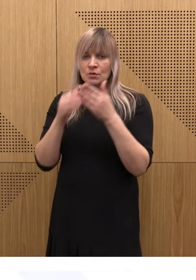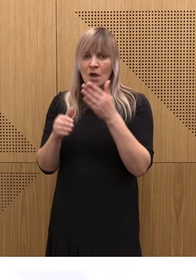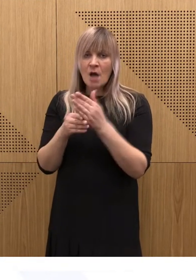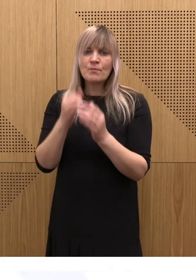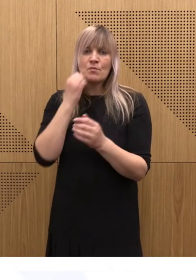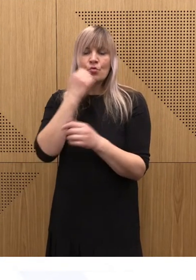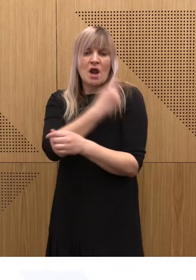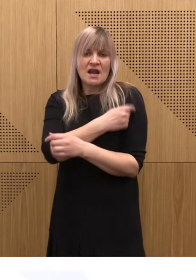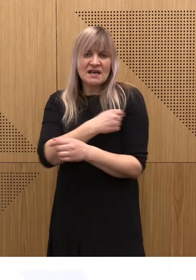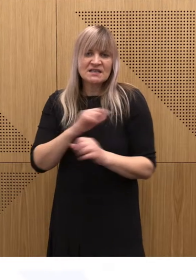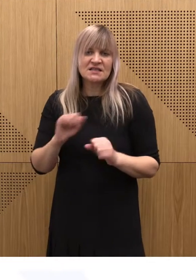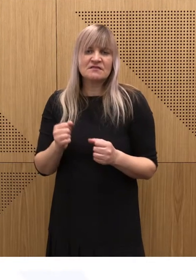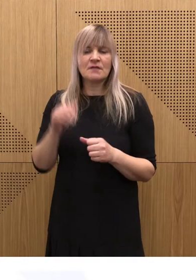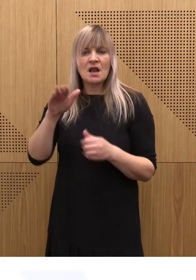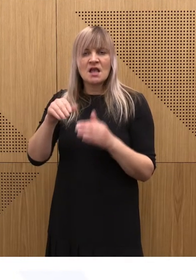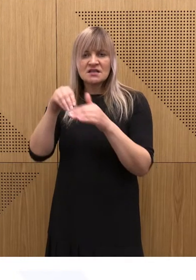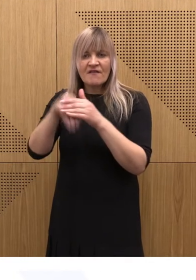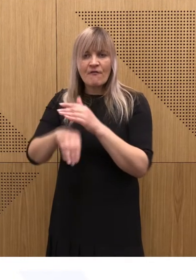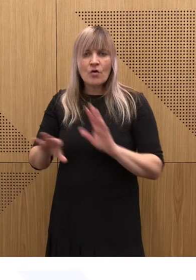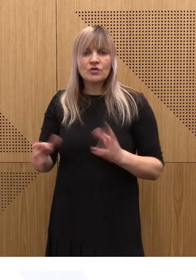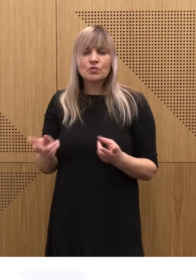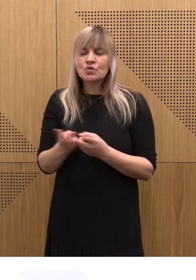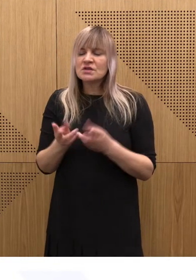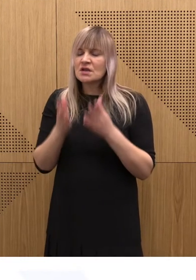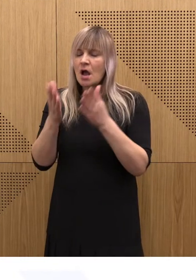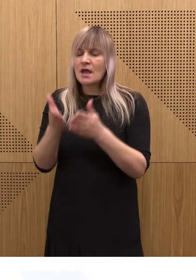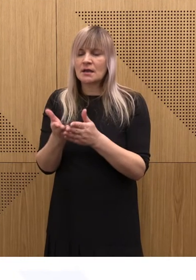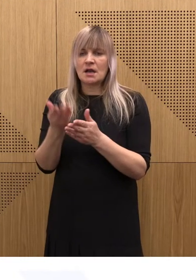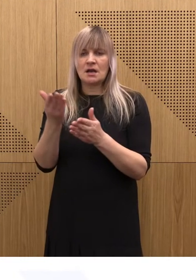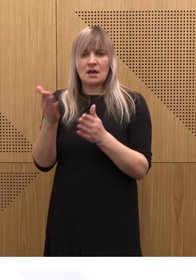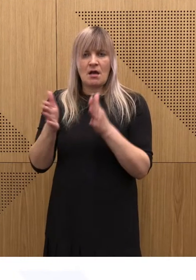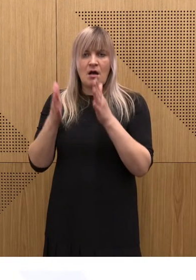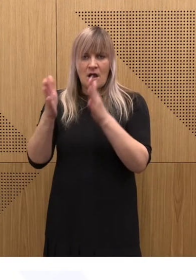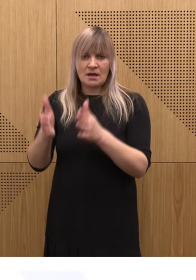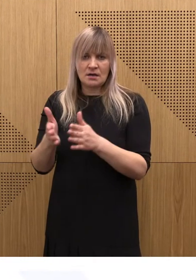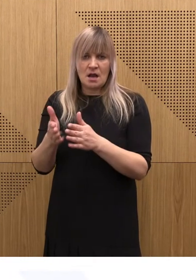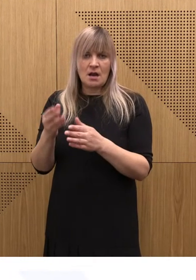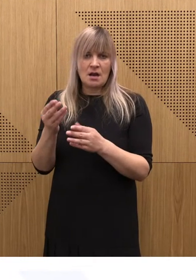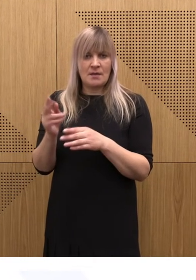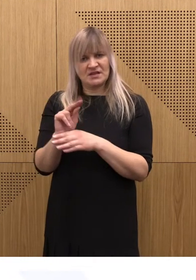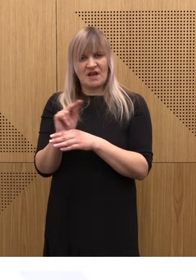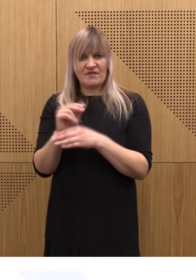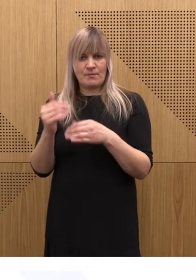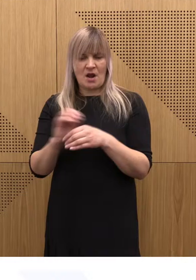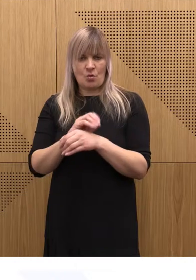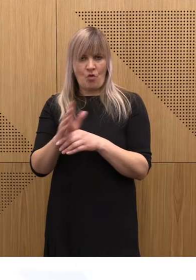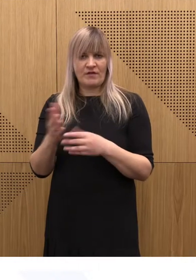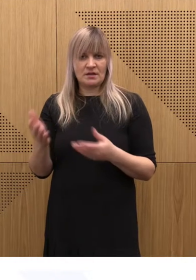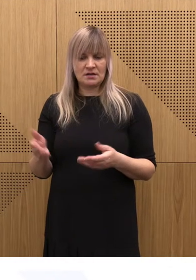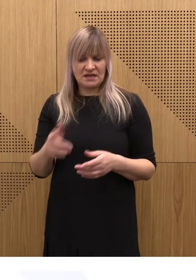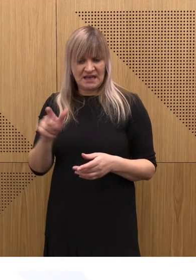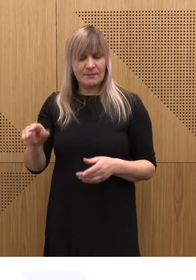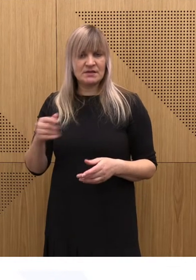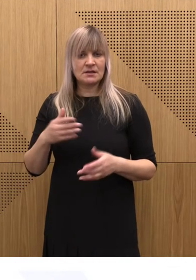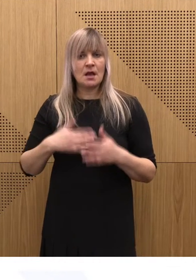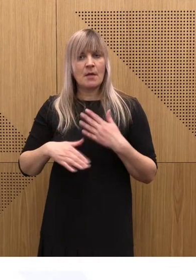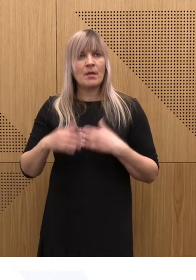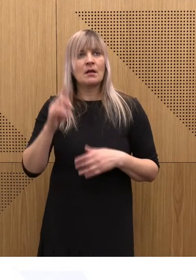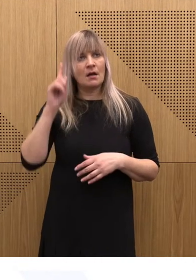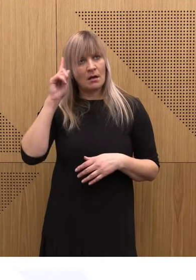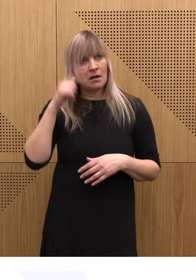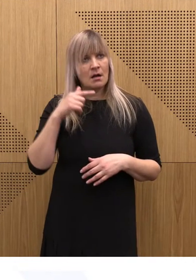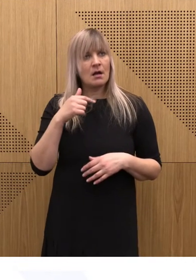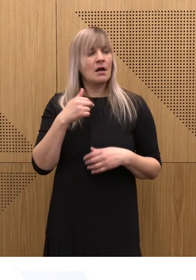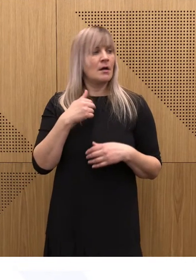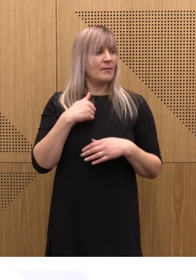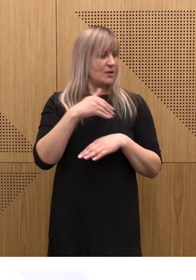punane rist, on see mõni lastefond, on see mis tahes haigla, mis tegeleb täna teed COVID-19 patsient raviga. Ma arvan, ka inimesel on oluliselt parem meel teada, et tema nimel